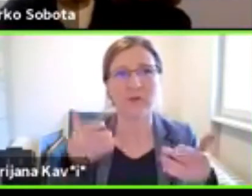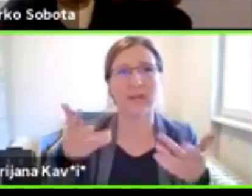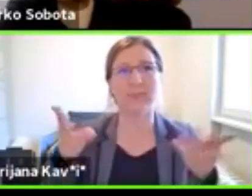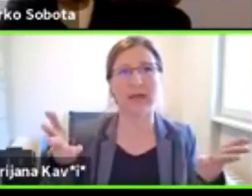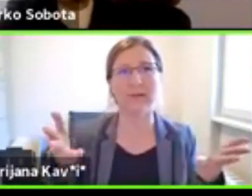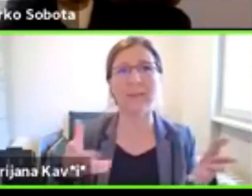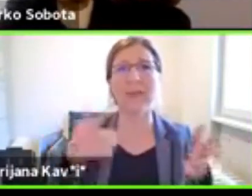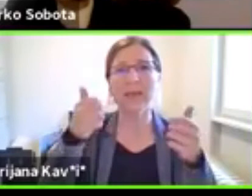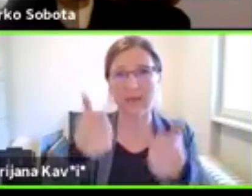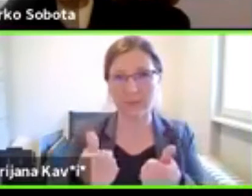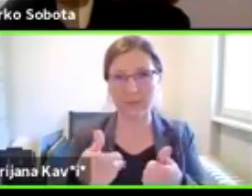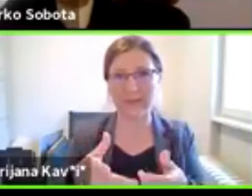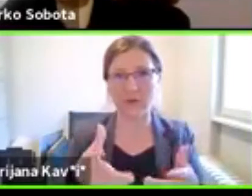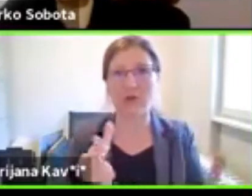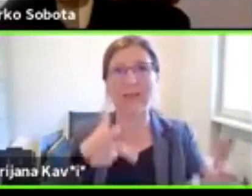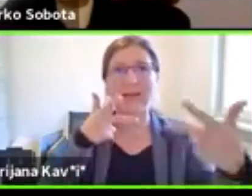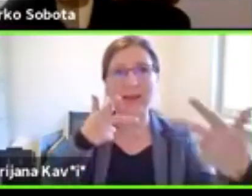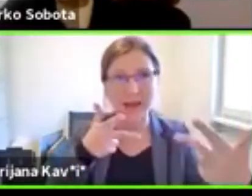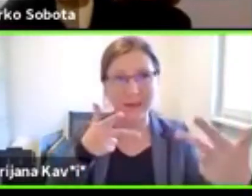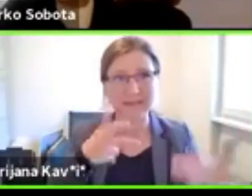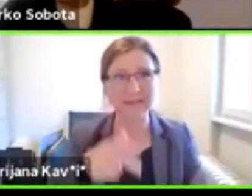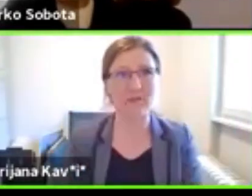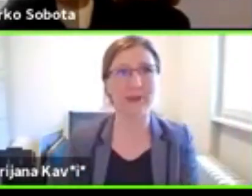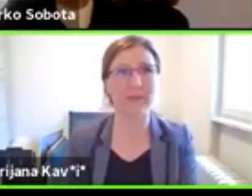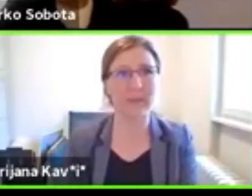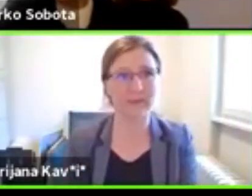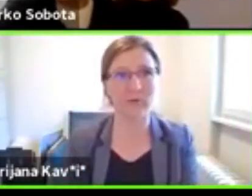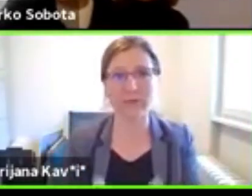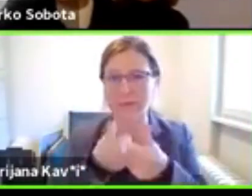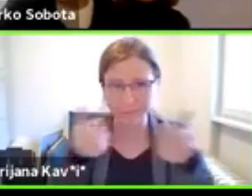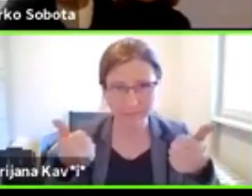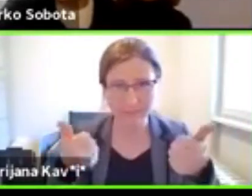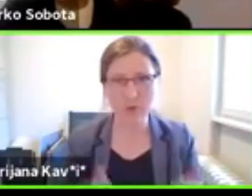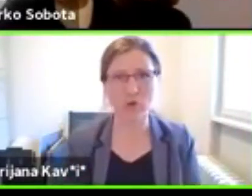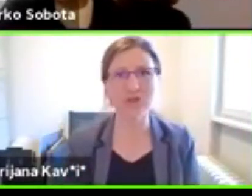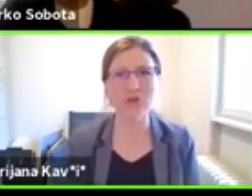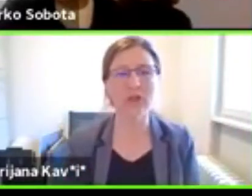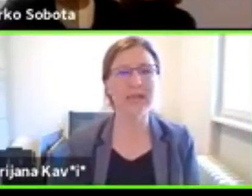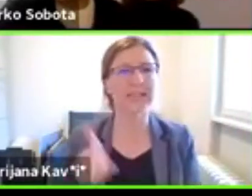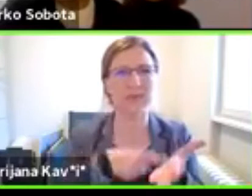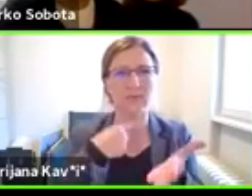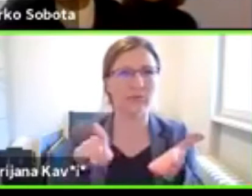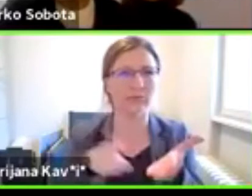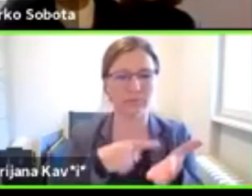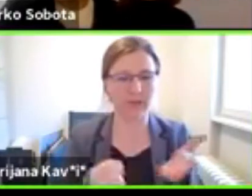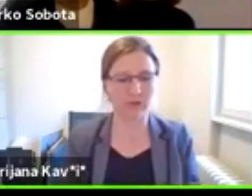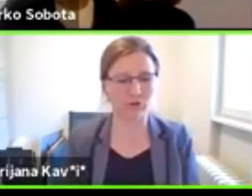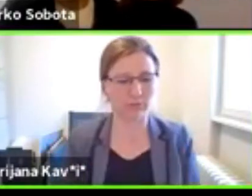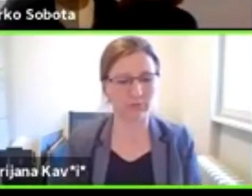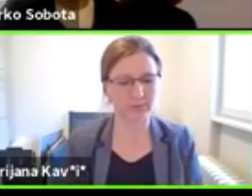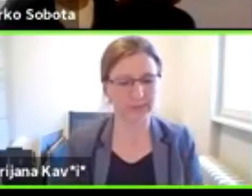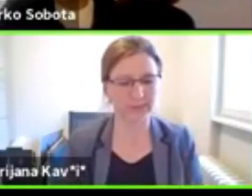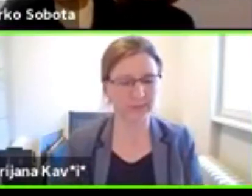Pa tako da ponavljam, moderna tehnologija, kamere sa ovim pametnim telefonima, odlično, svi su